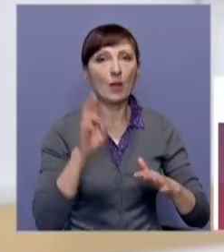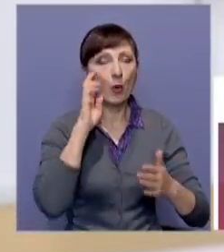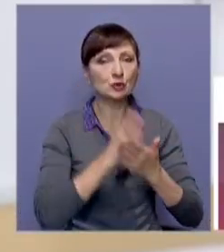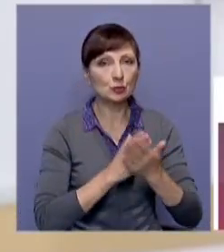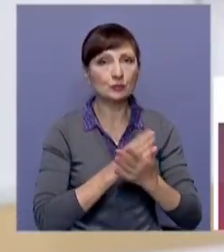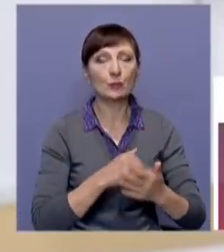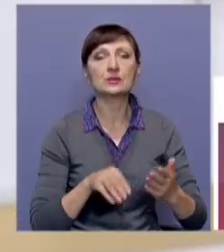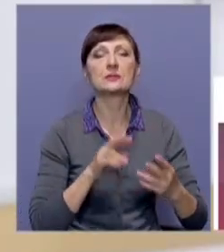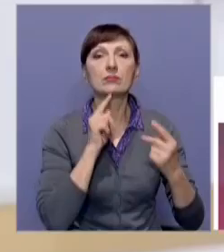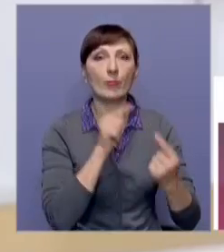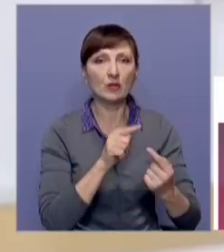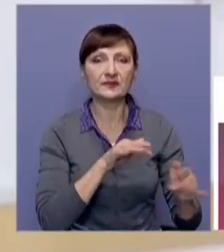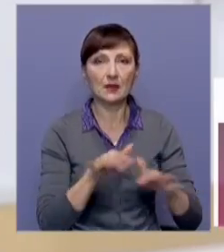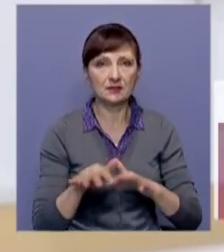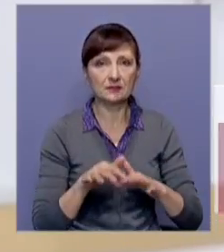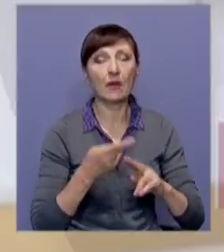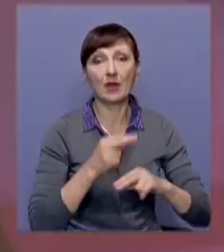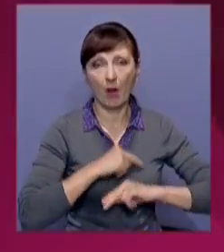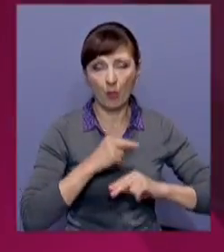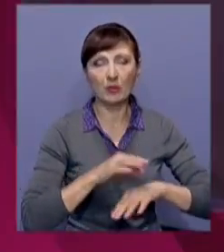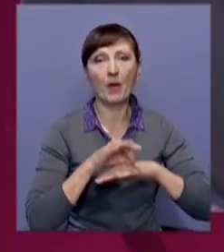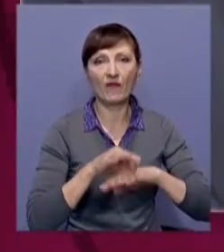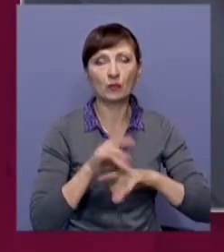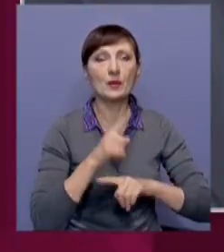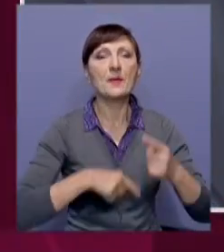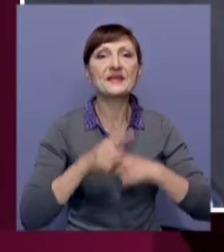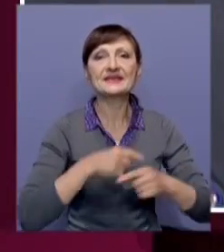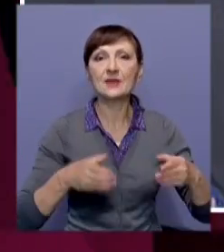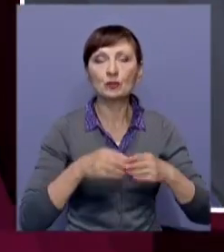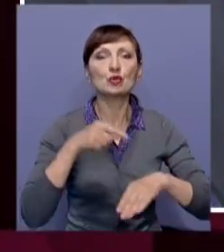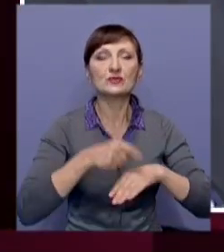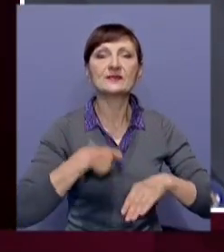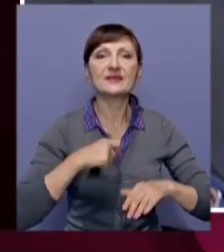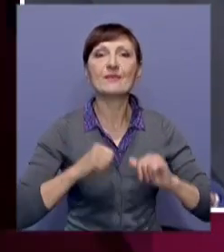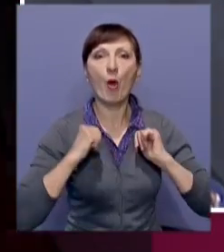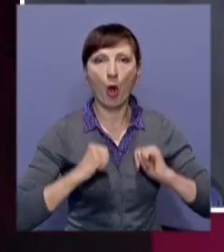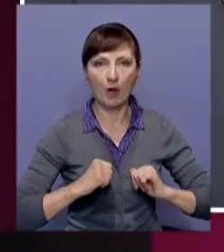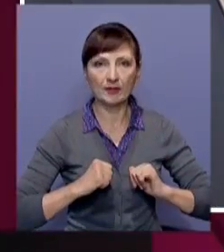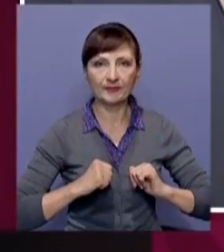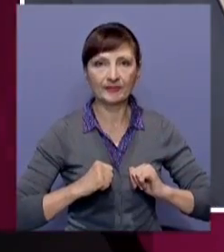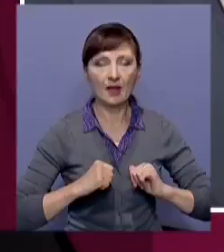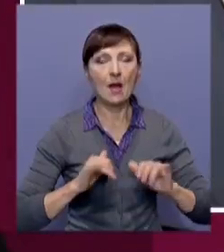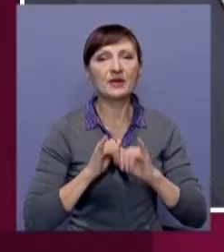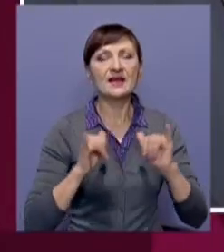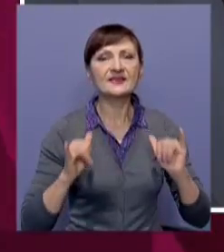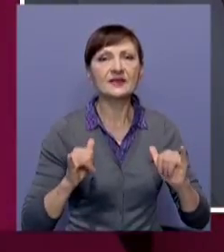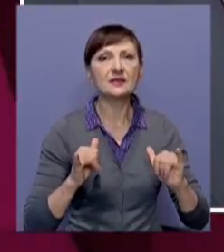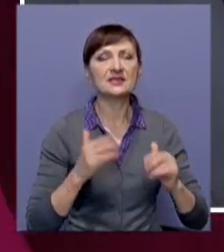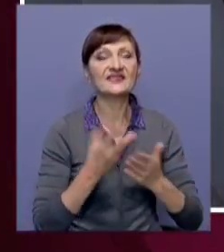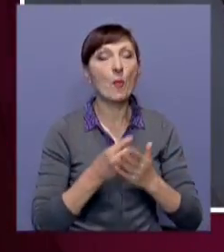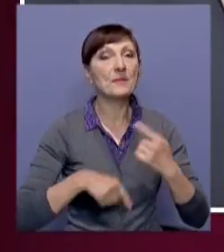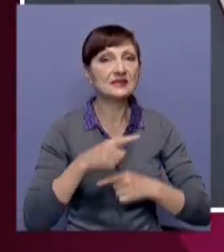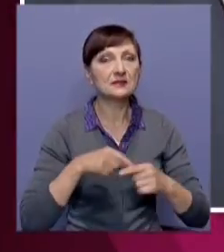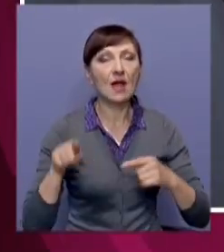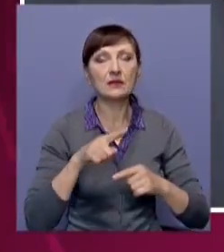коррупции проводит данный формат работы с целью, чтобы бизнес-сообщество чувствовали себя спокойно. То есть при развитии своего бизнеса они